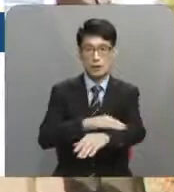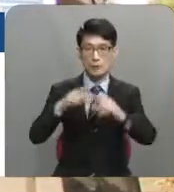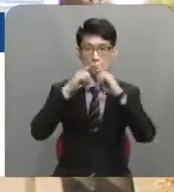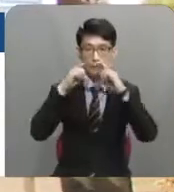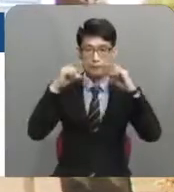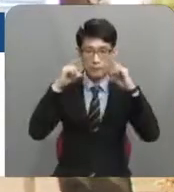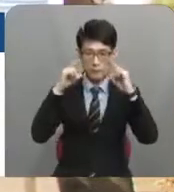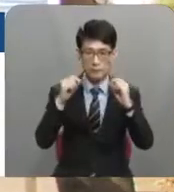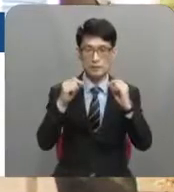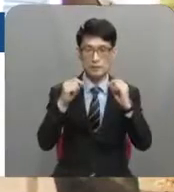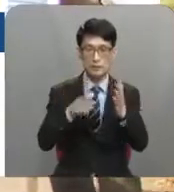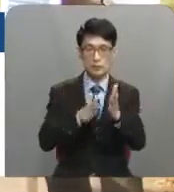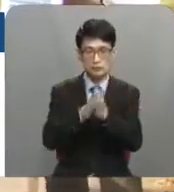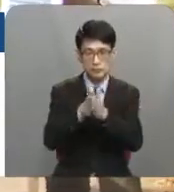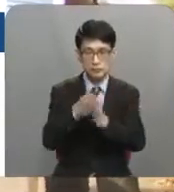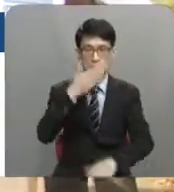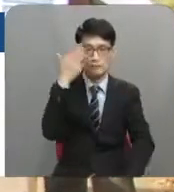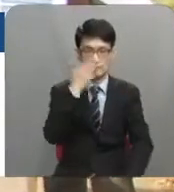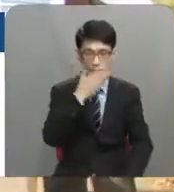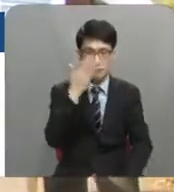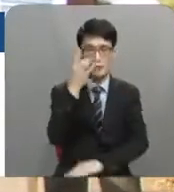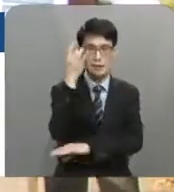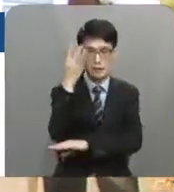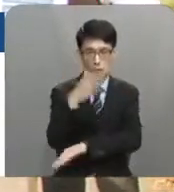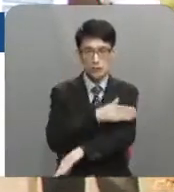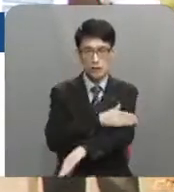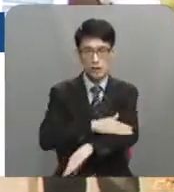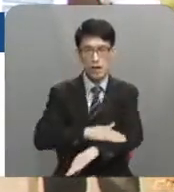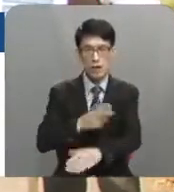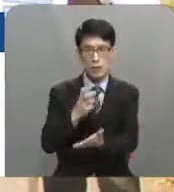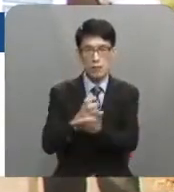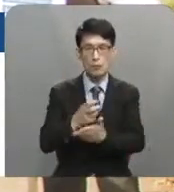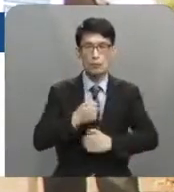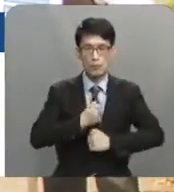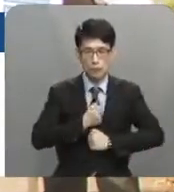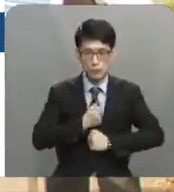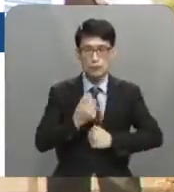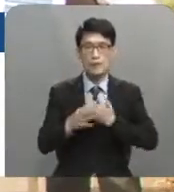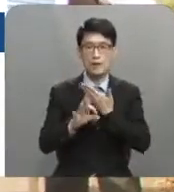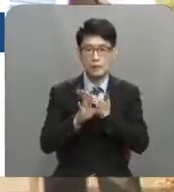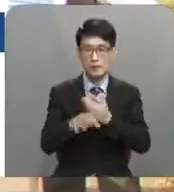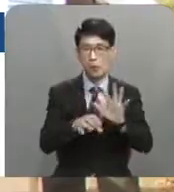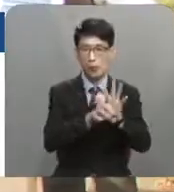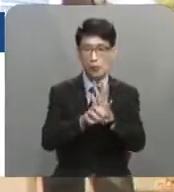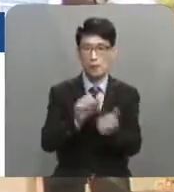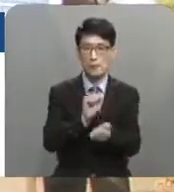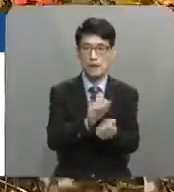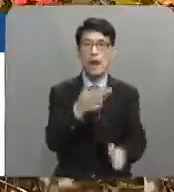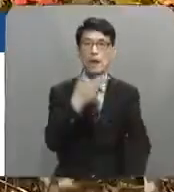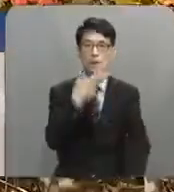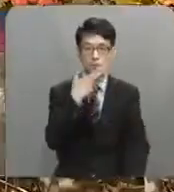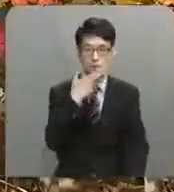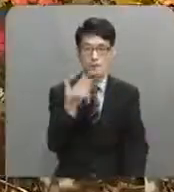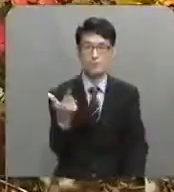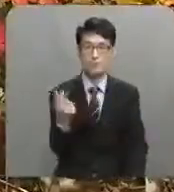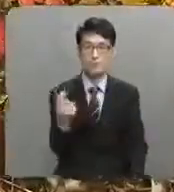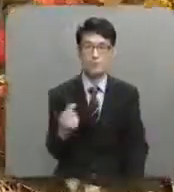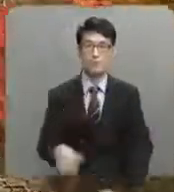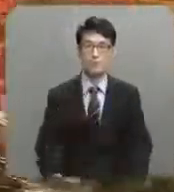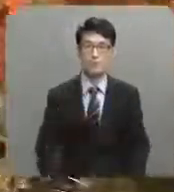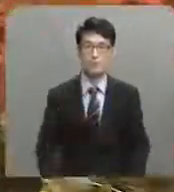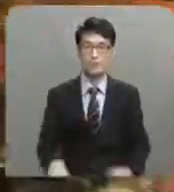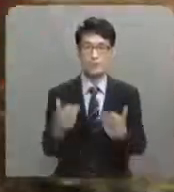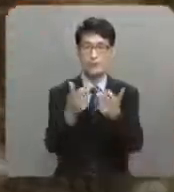있는데요. 기본적인 수칙을 잘 지켜주시면 코로나 확산을 예방할 수 있을 것 같습니다. 산